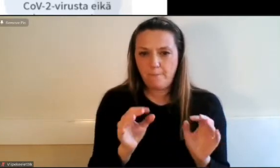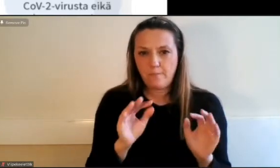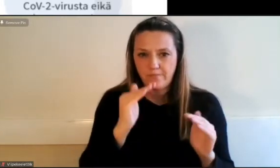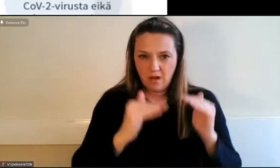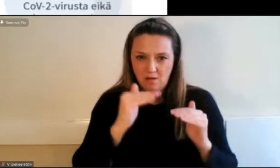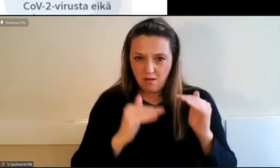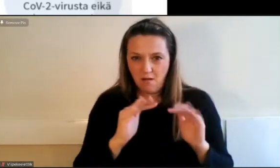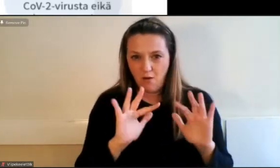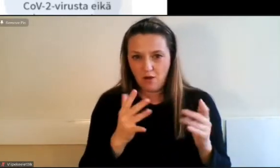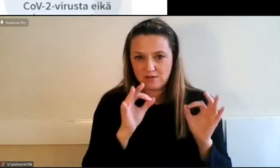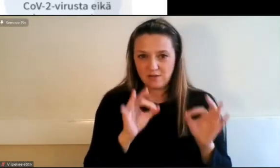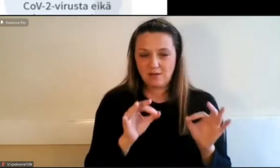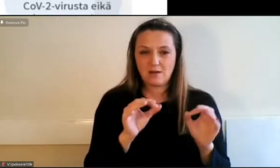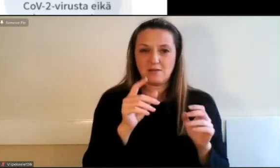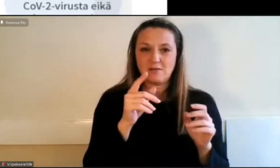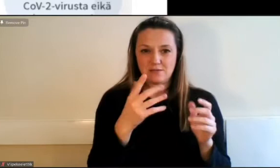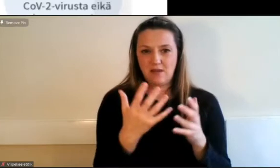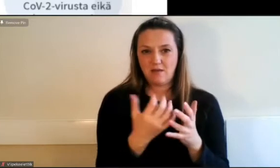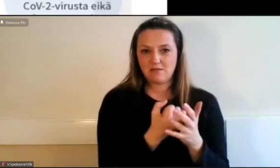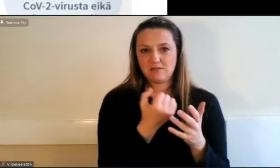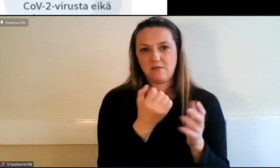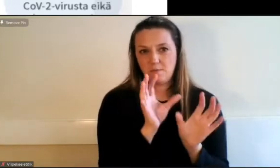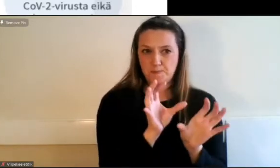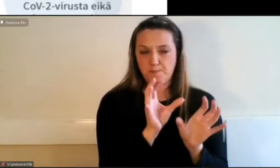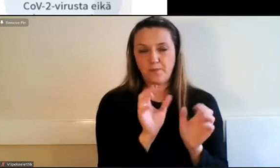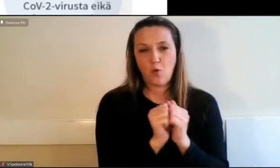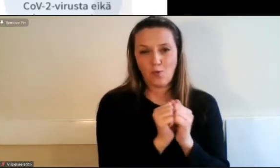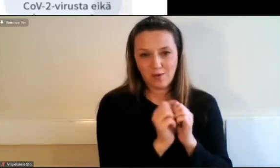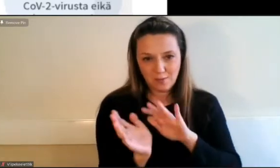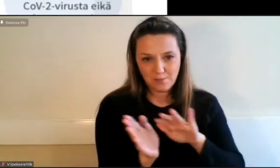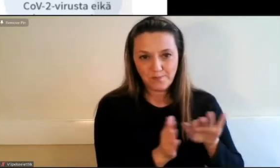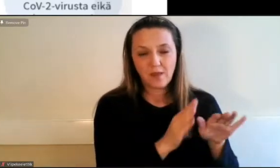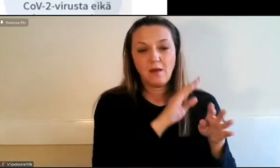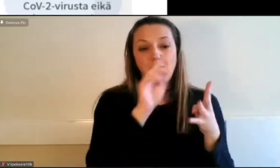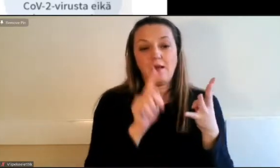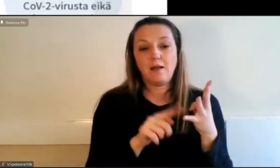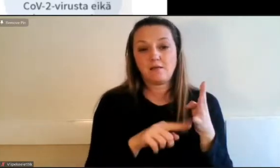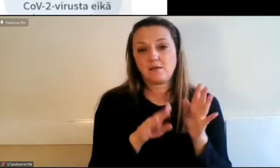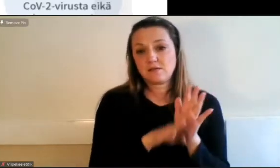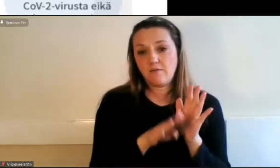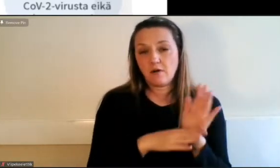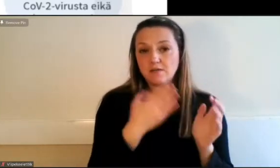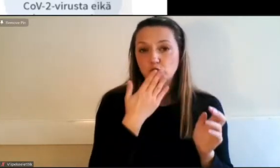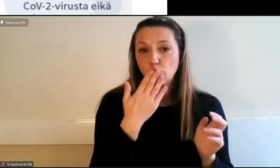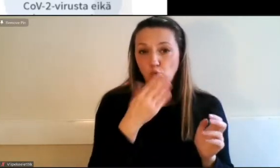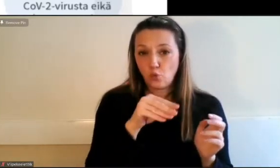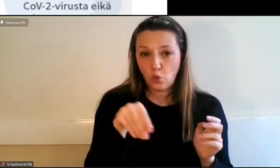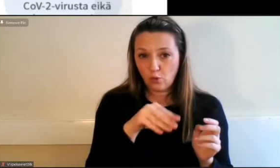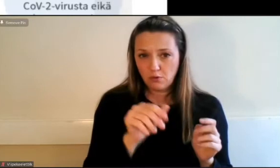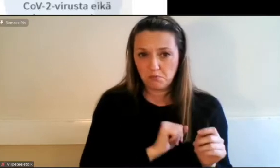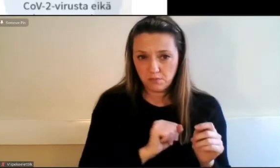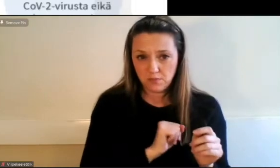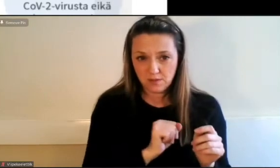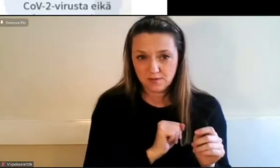siis vaktsiini sees on väike jupp mRNA-d, mis sisaldab seda õpetust, kuidas